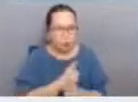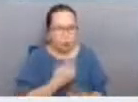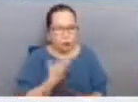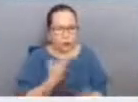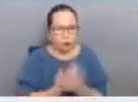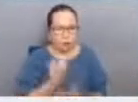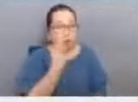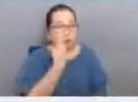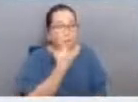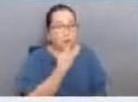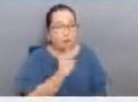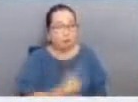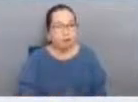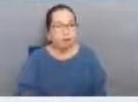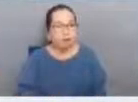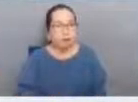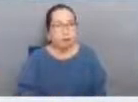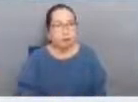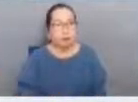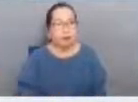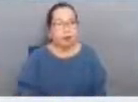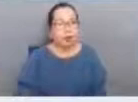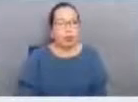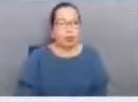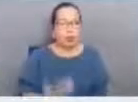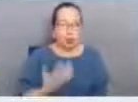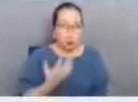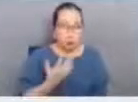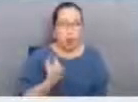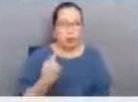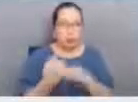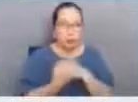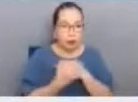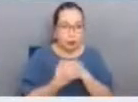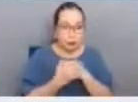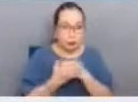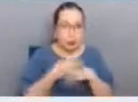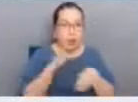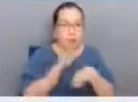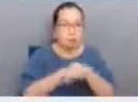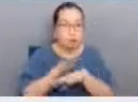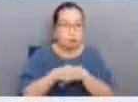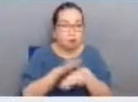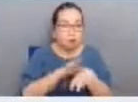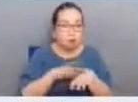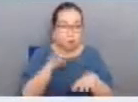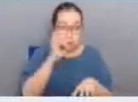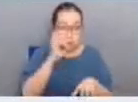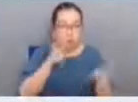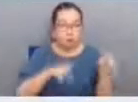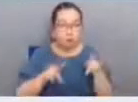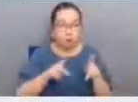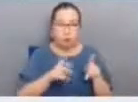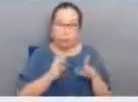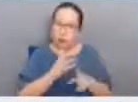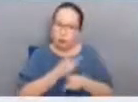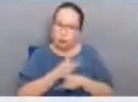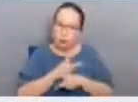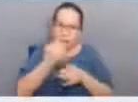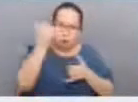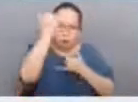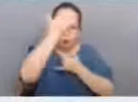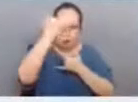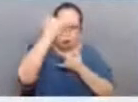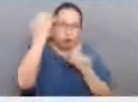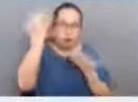poea.go.ph. Pangalawa po, kinakailangan na yung pong magre-recruit sa inyo ay isang lisensyadong agency. Ito man ay